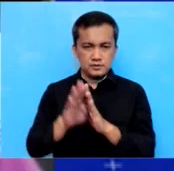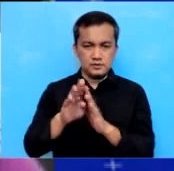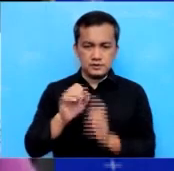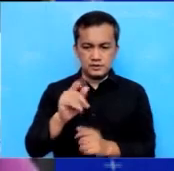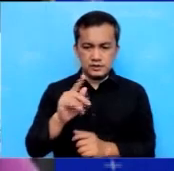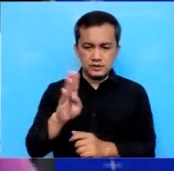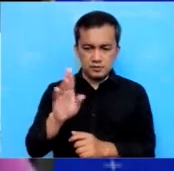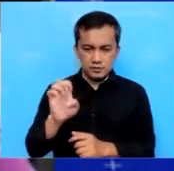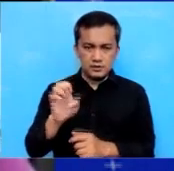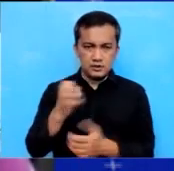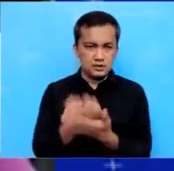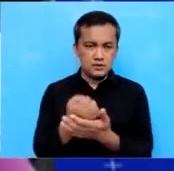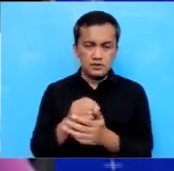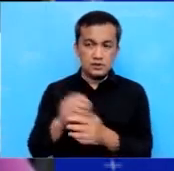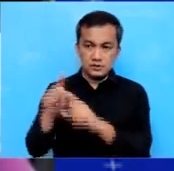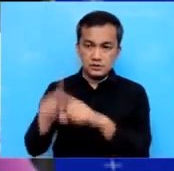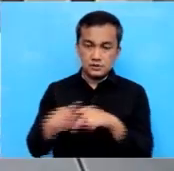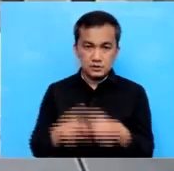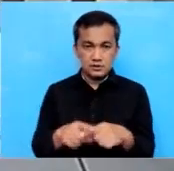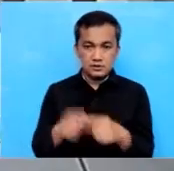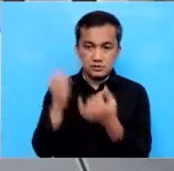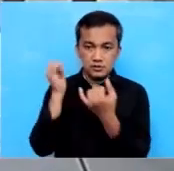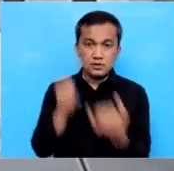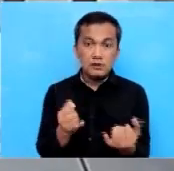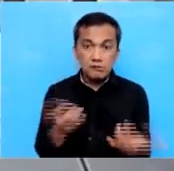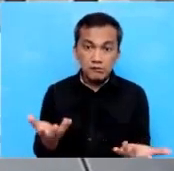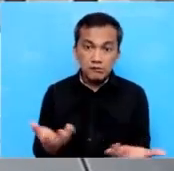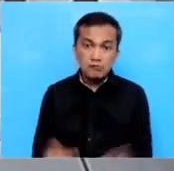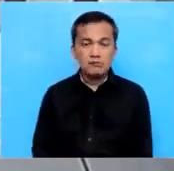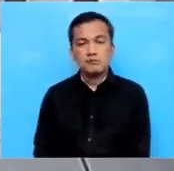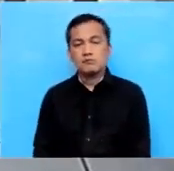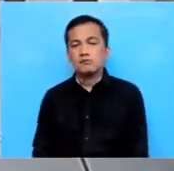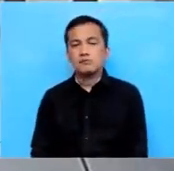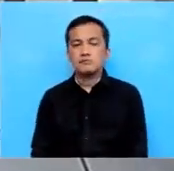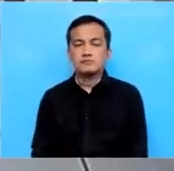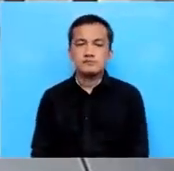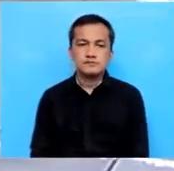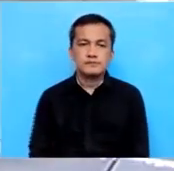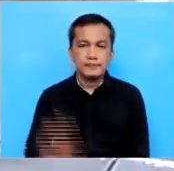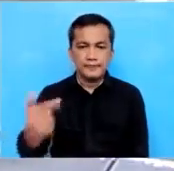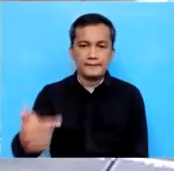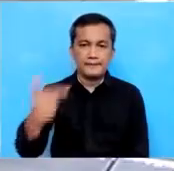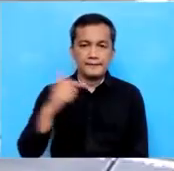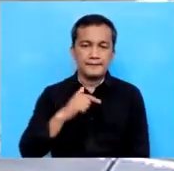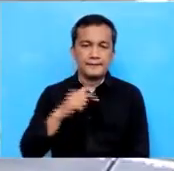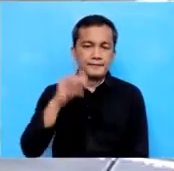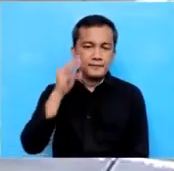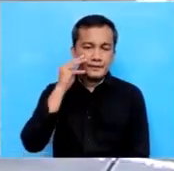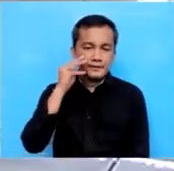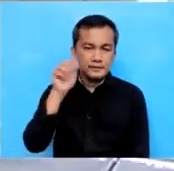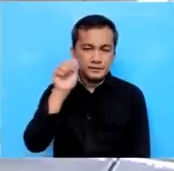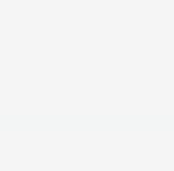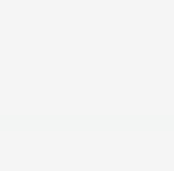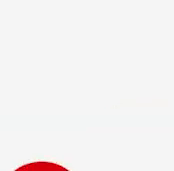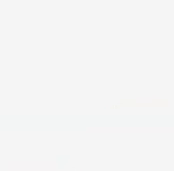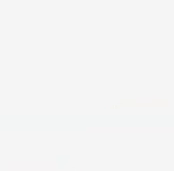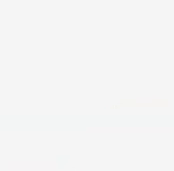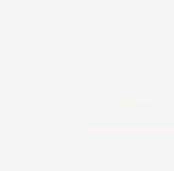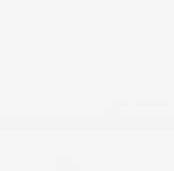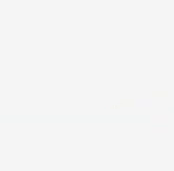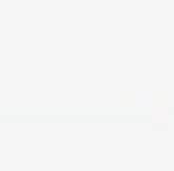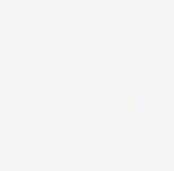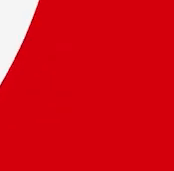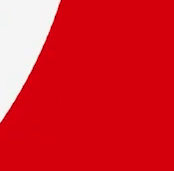no? Kasi wala tayong asahan pag ganyan, kung imported lang. Nagbabalita mula sa frontline, Marian Enriquez, News 5.